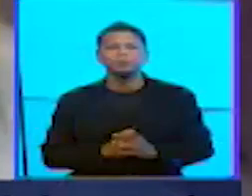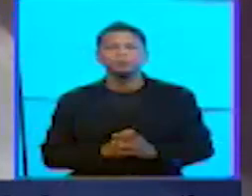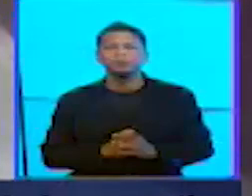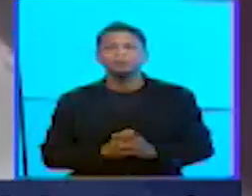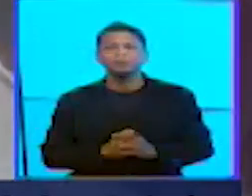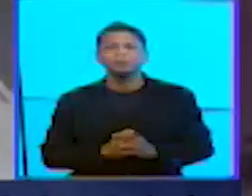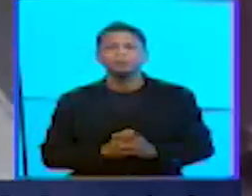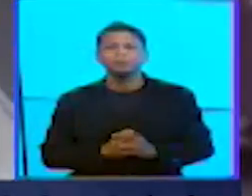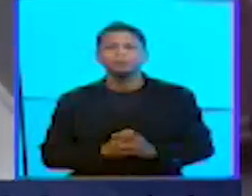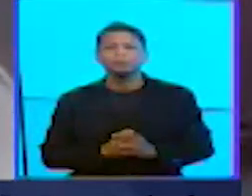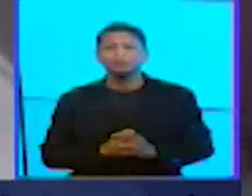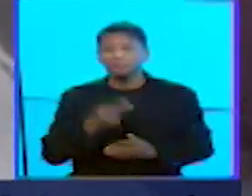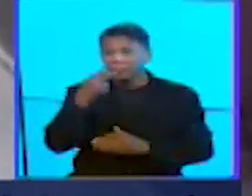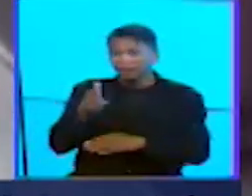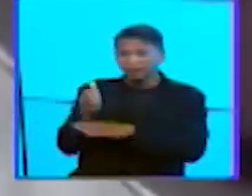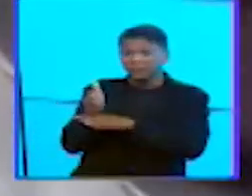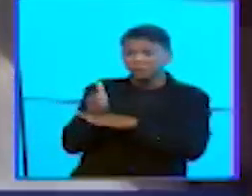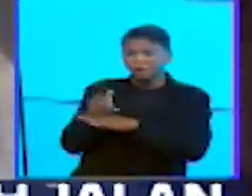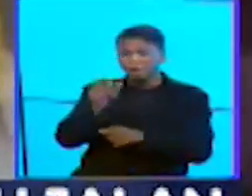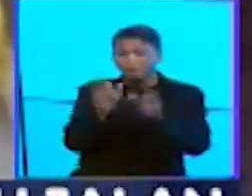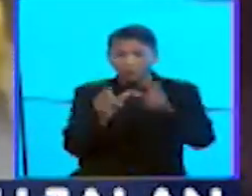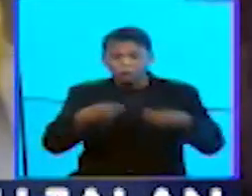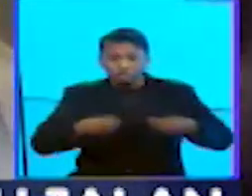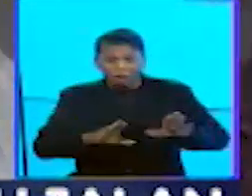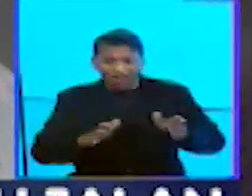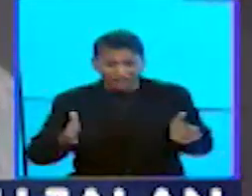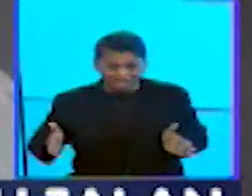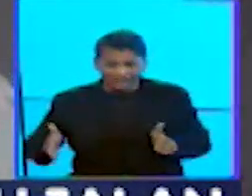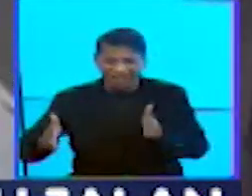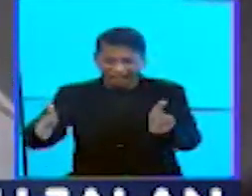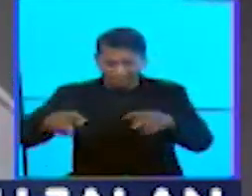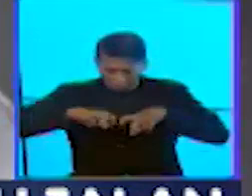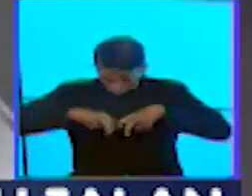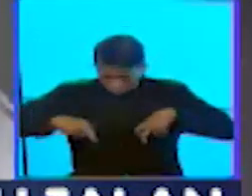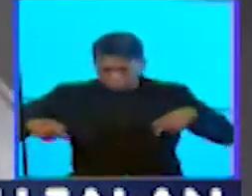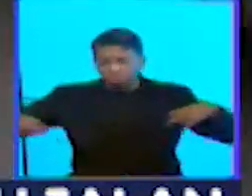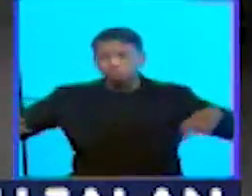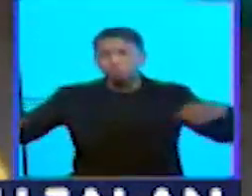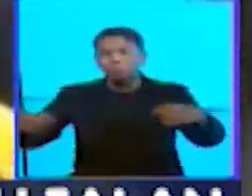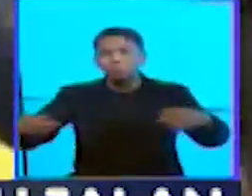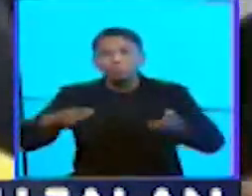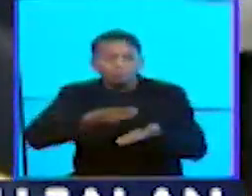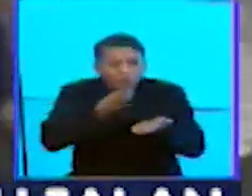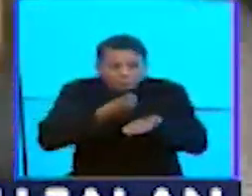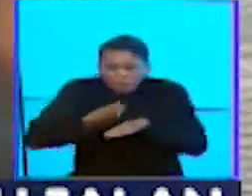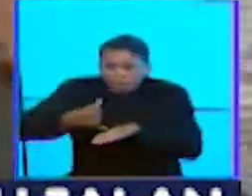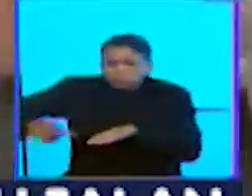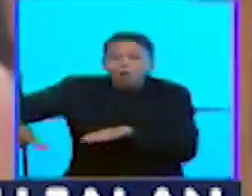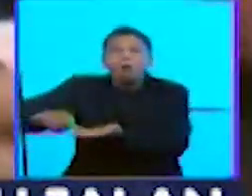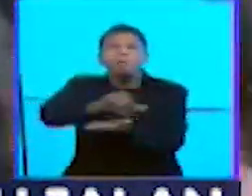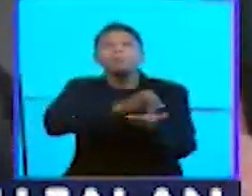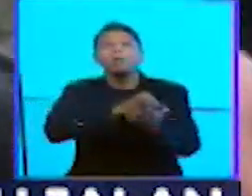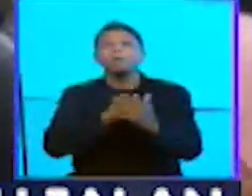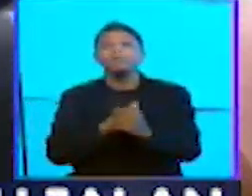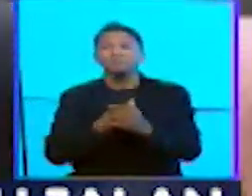Dalam rekaman video pendek ini, puluhan pedagang berkerumun di tengah jalan Cihideung, Tasikmalaya, Jawa Barat. Tanpa memakai masker dan menjaga